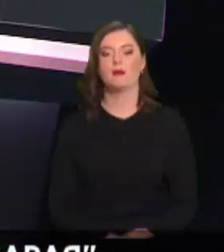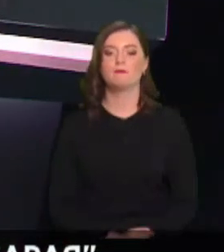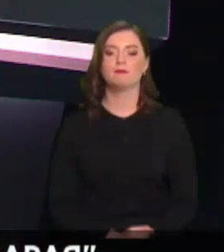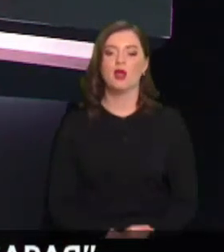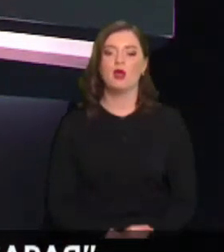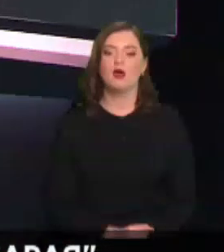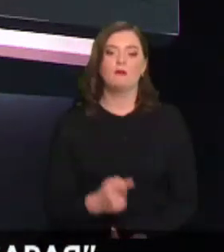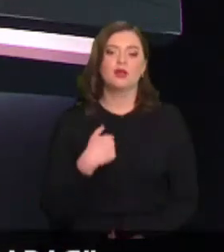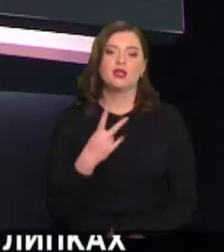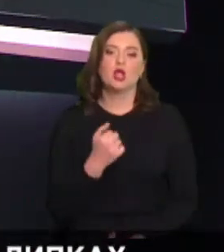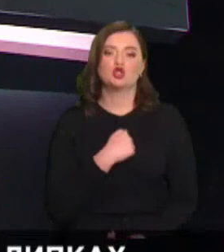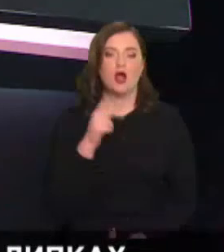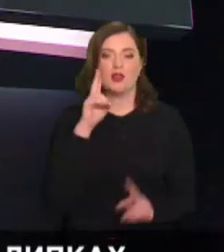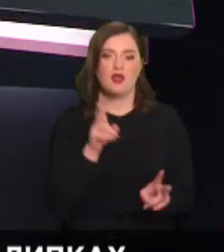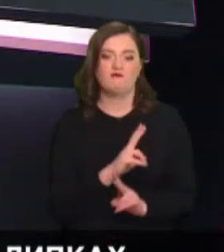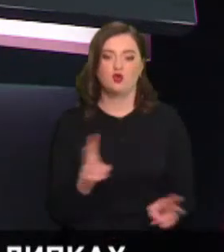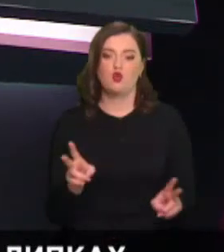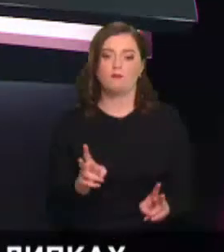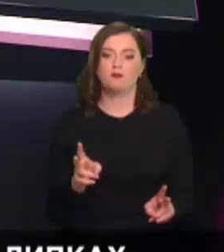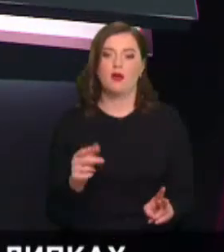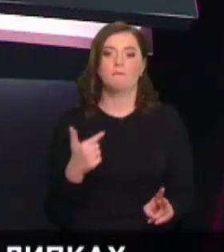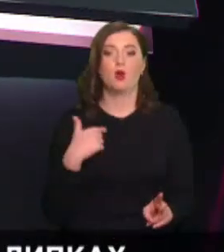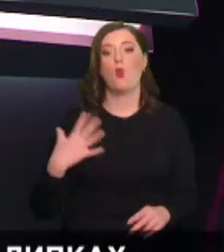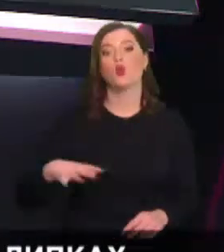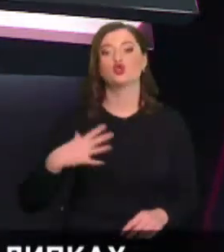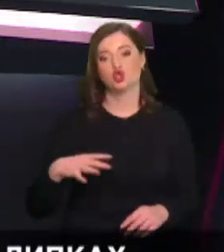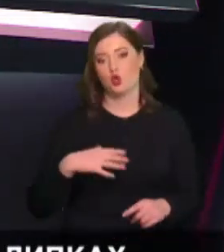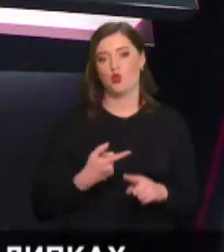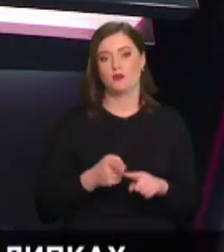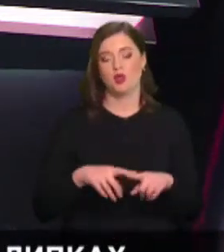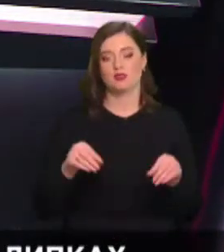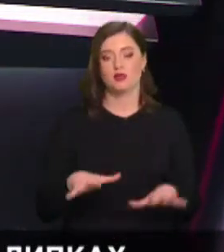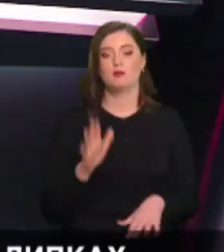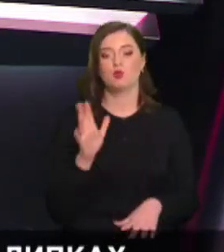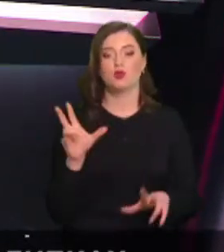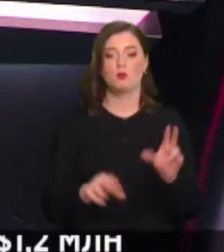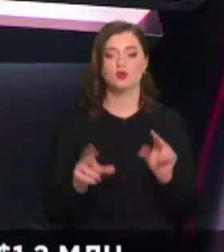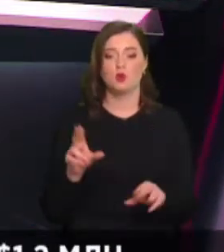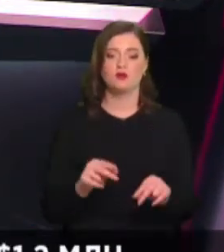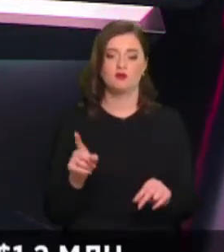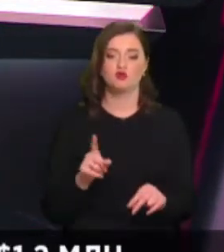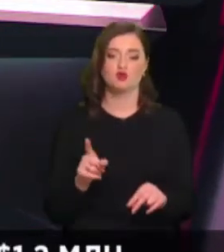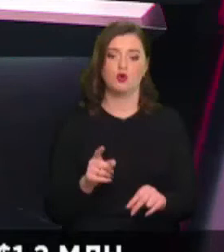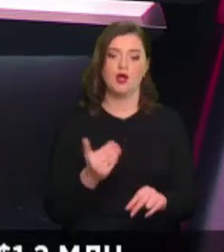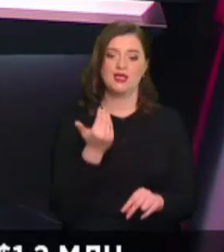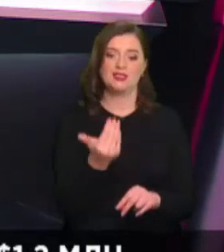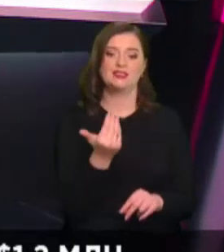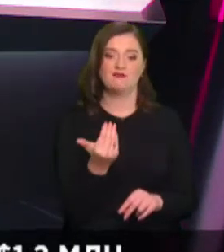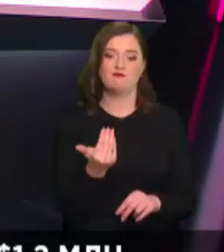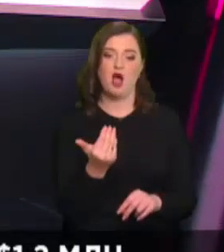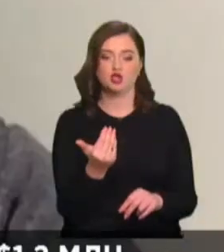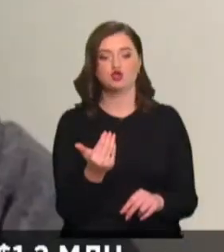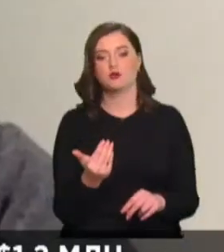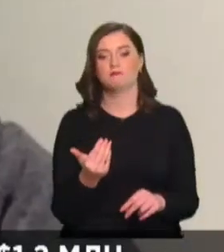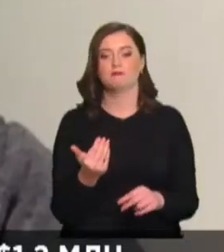Мені, на жаль, невідомо. Ми з трепетом очікуємо на це рішення і будемо сподіватися, що з вашим тиском це відбудеться